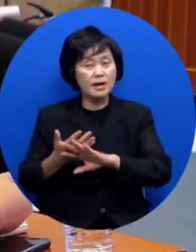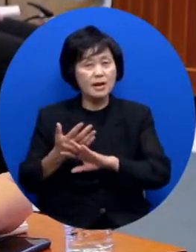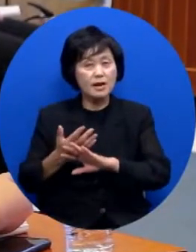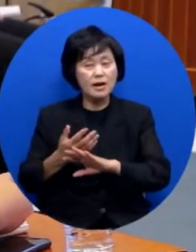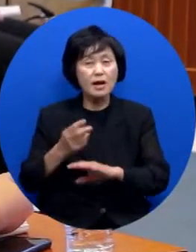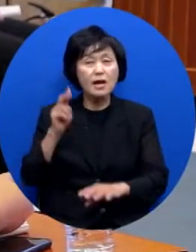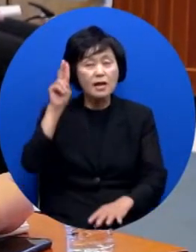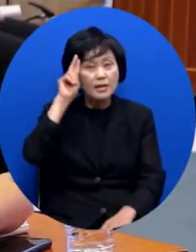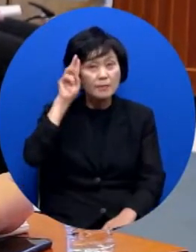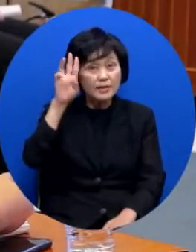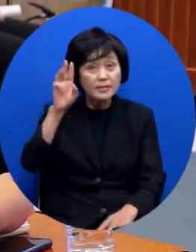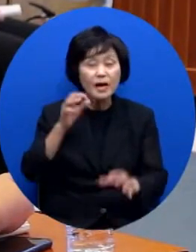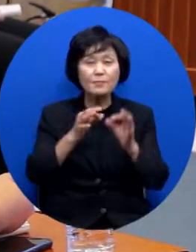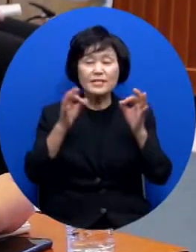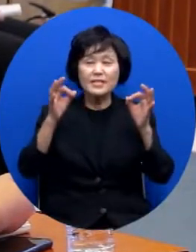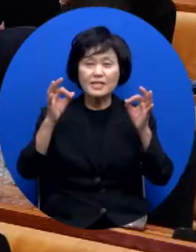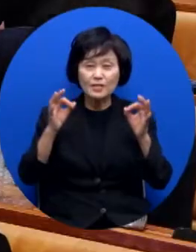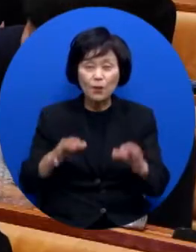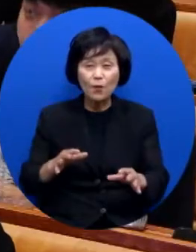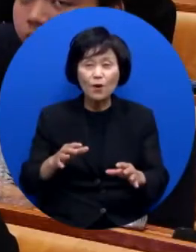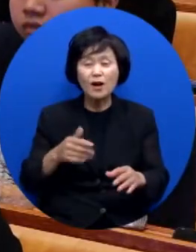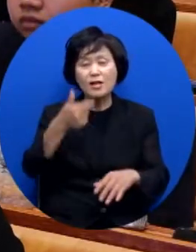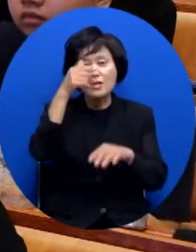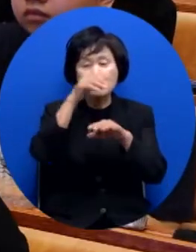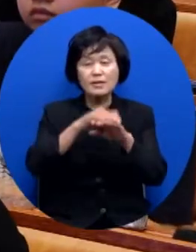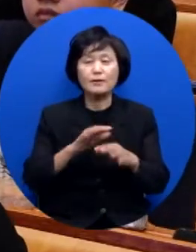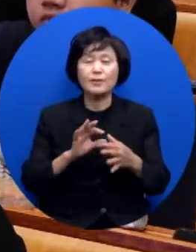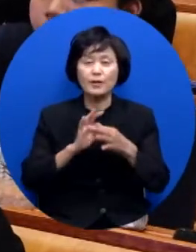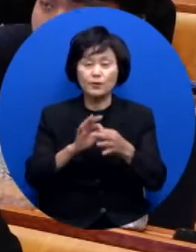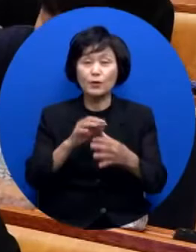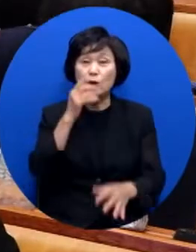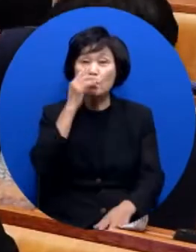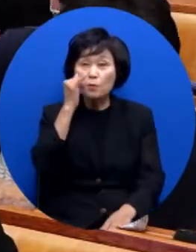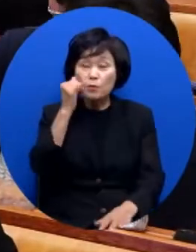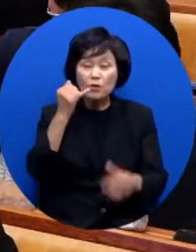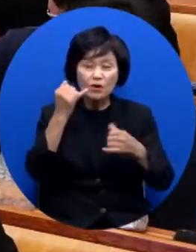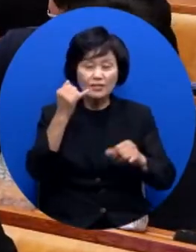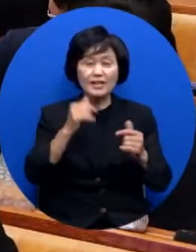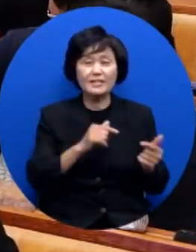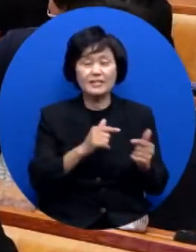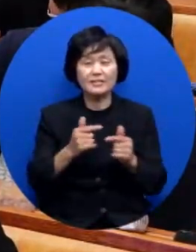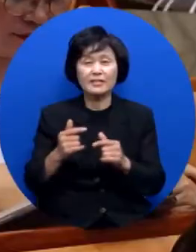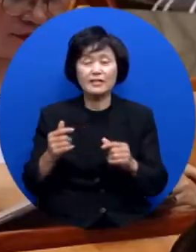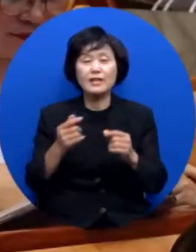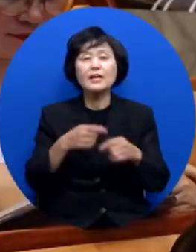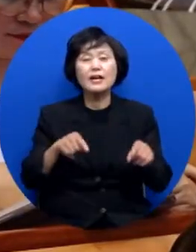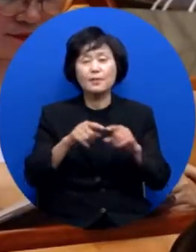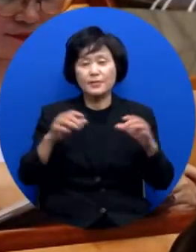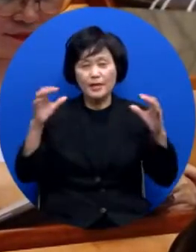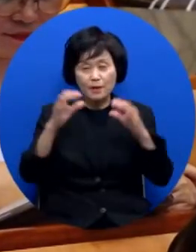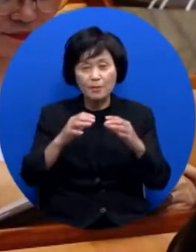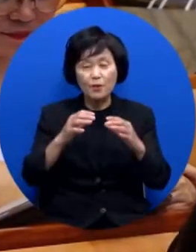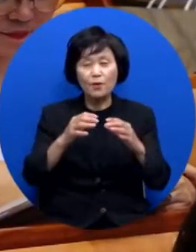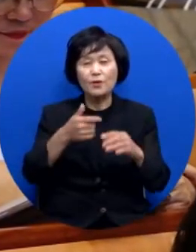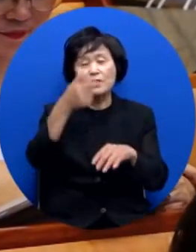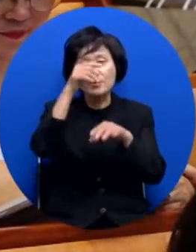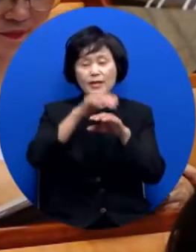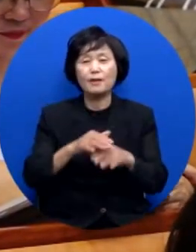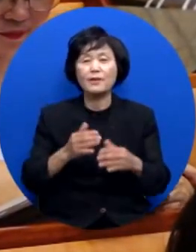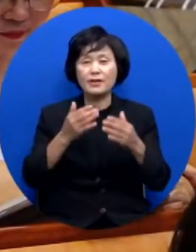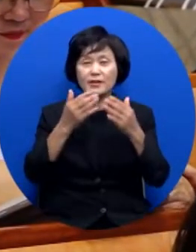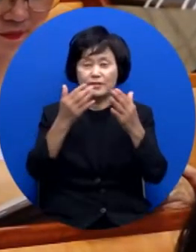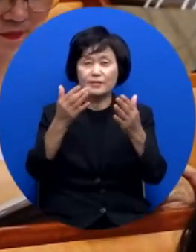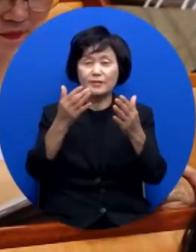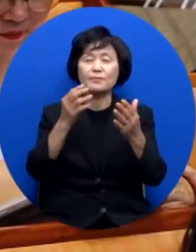7번의 집회를 통해 부모와 자녀들이 한 공간에서 함께 찬양하며 기도하는 세대통합 집회로